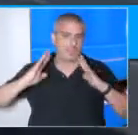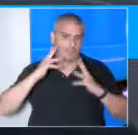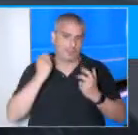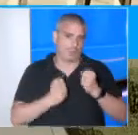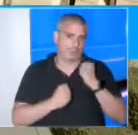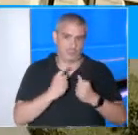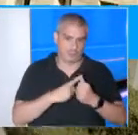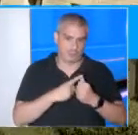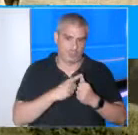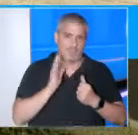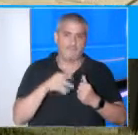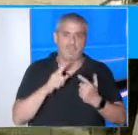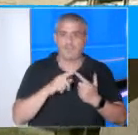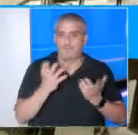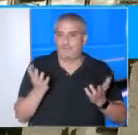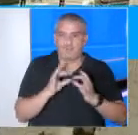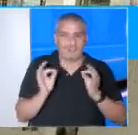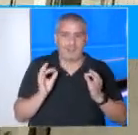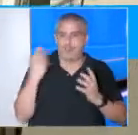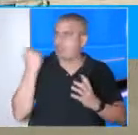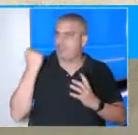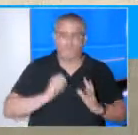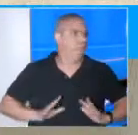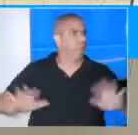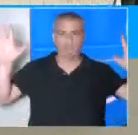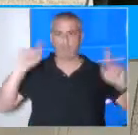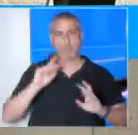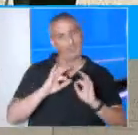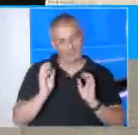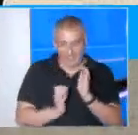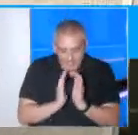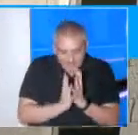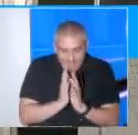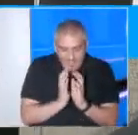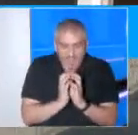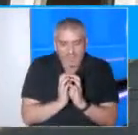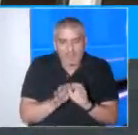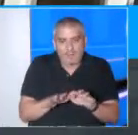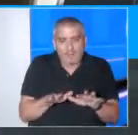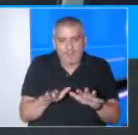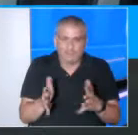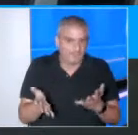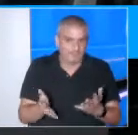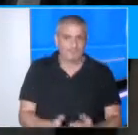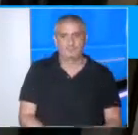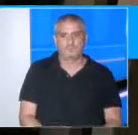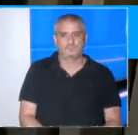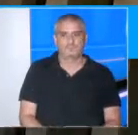השונים, וגם התחילה באופן מאוד מאוד חזק. זה לא התחילה איזושהי שריפה מאוססת